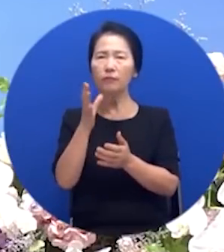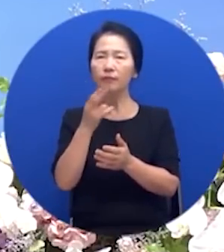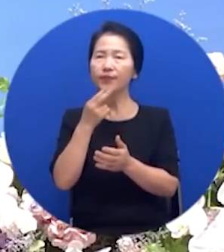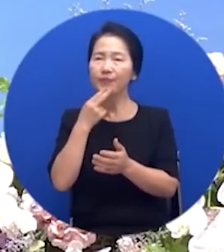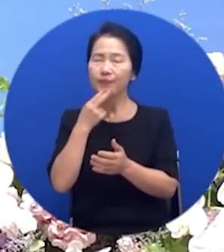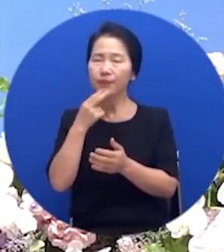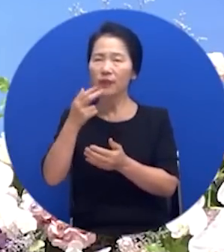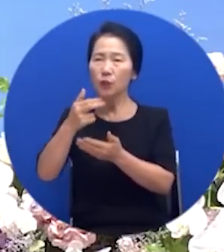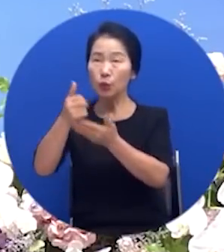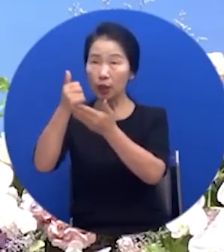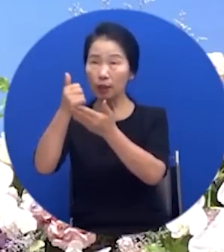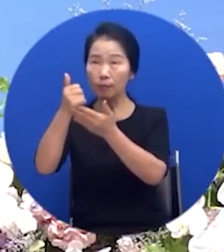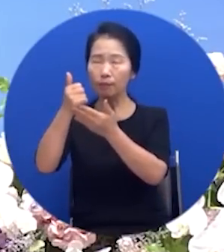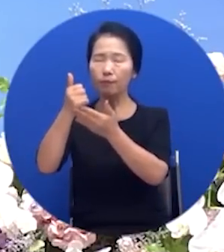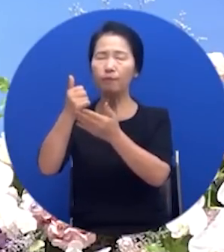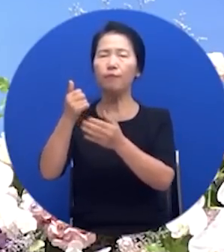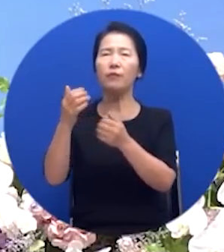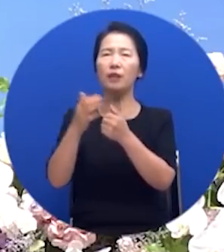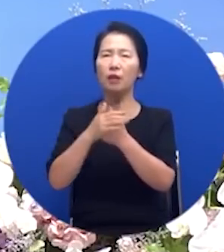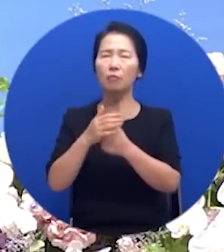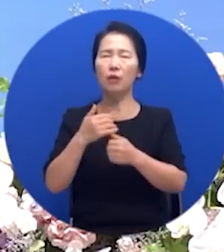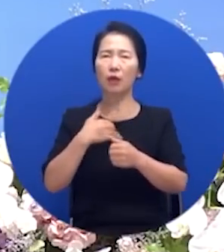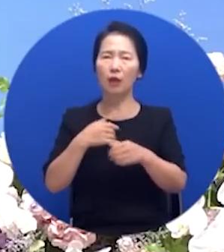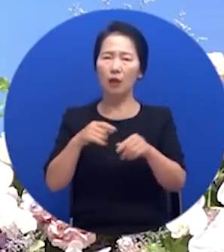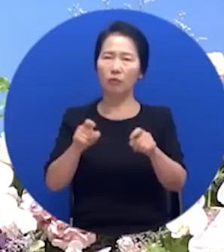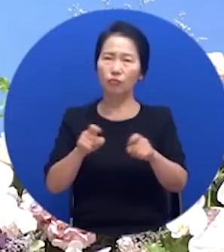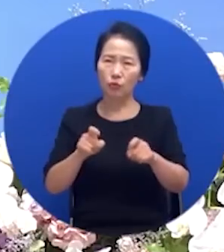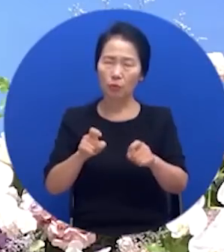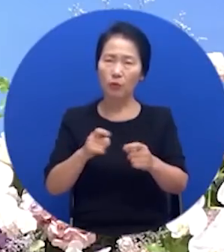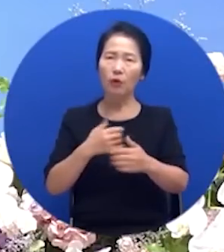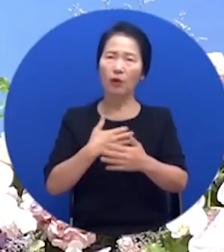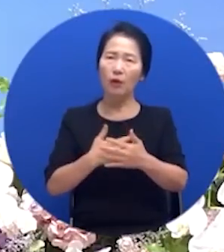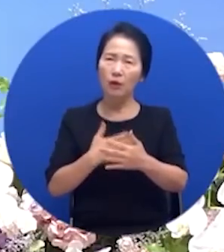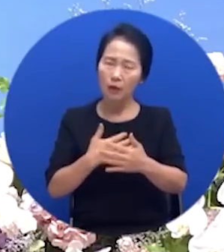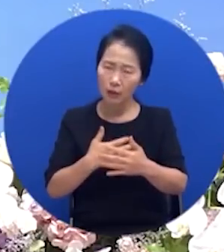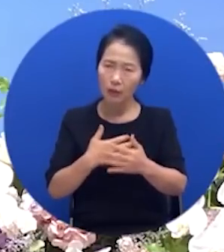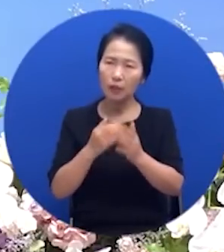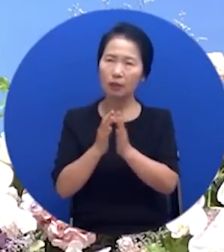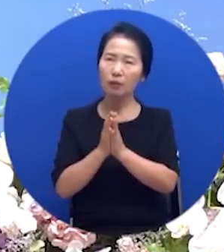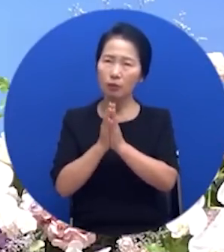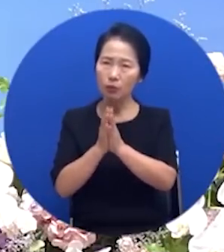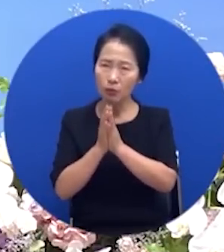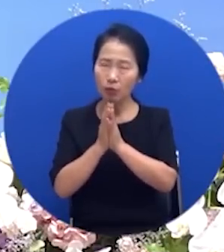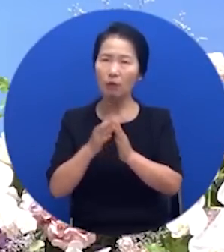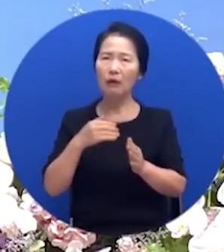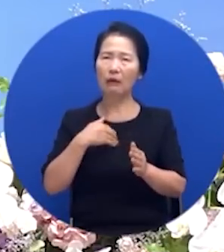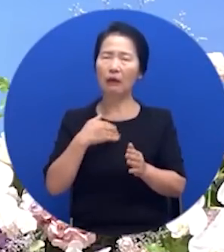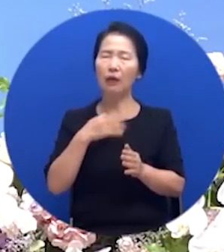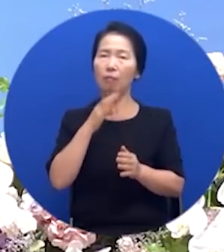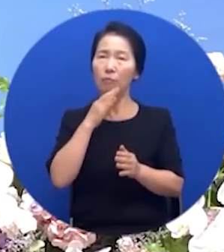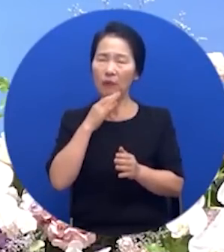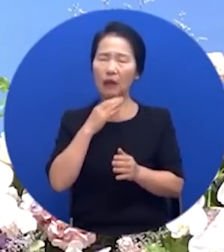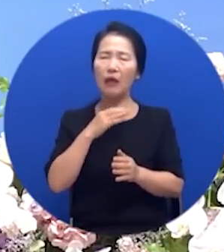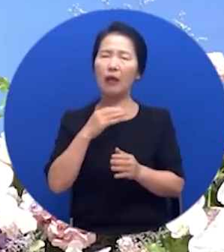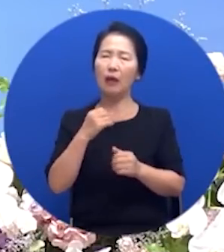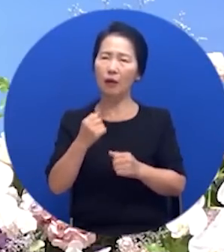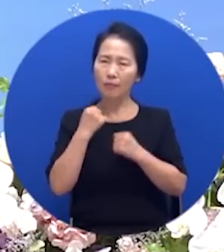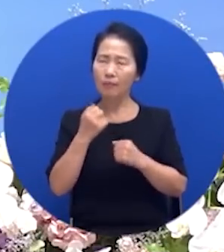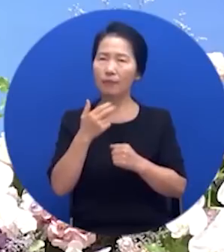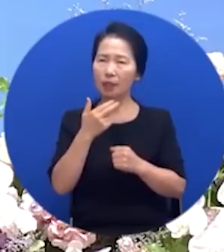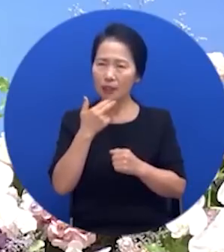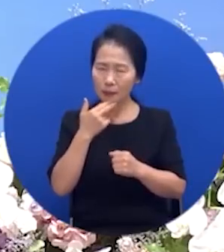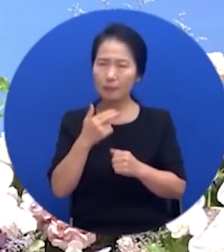때문에 두렵고 떨림으로 기도합니다. 주님, 제가 이렇게 형편없어도 저는